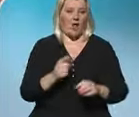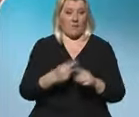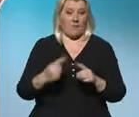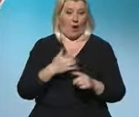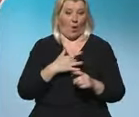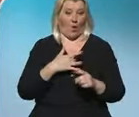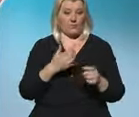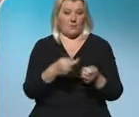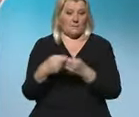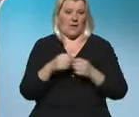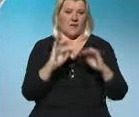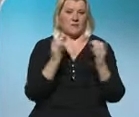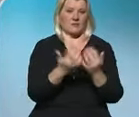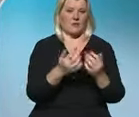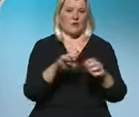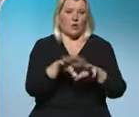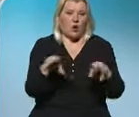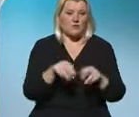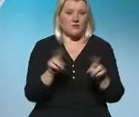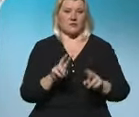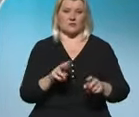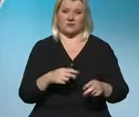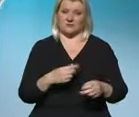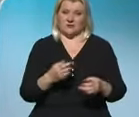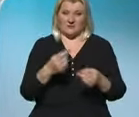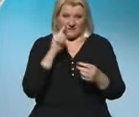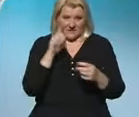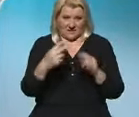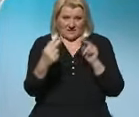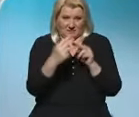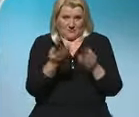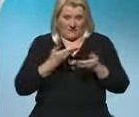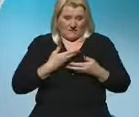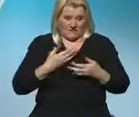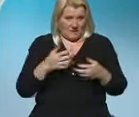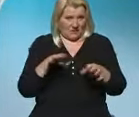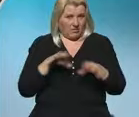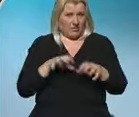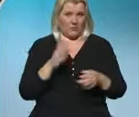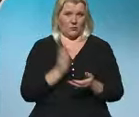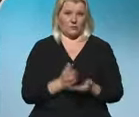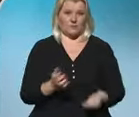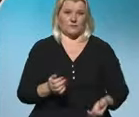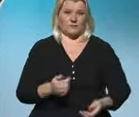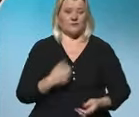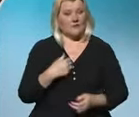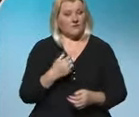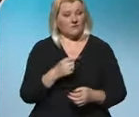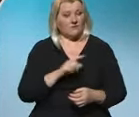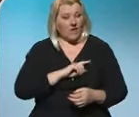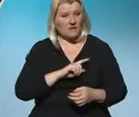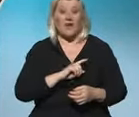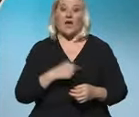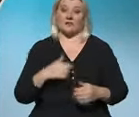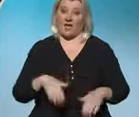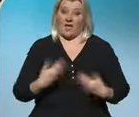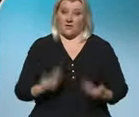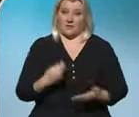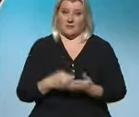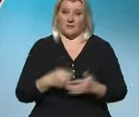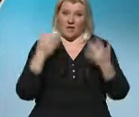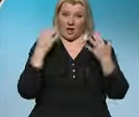je a vidíte, že se jim to třeba nelíbí. Tady nevíte, co máte dělat. Takže mě vlastně osvobozuje to, když je tam hodně lidí. Já jsem lev, já se ráda